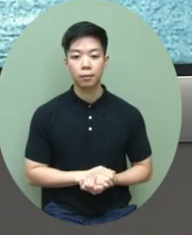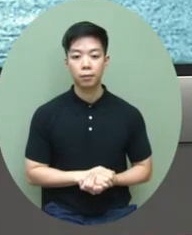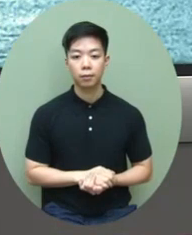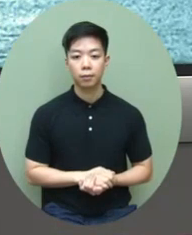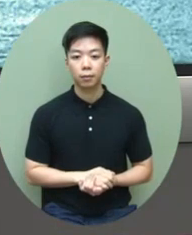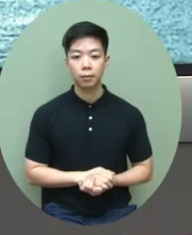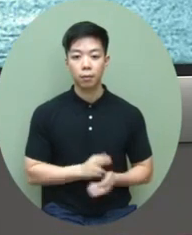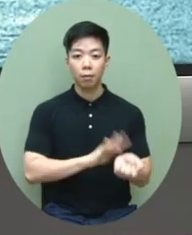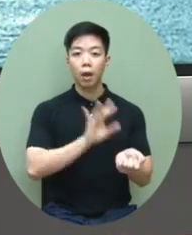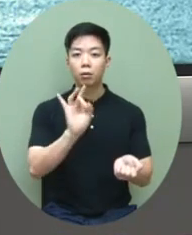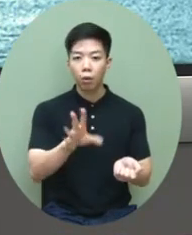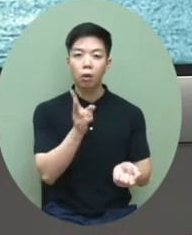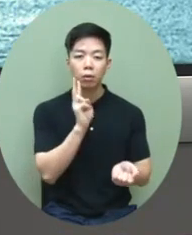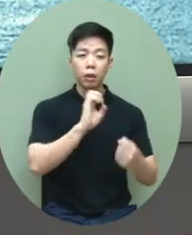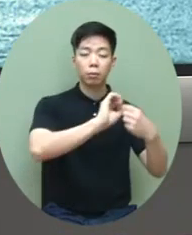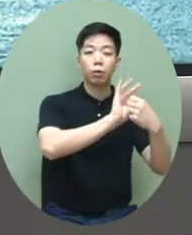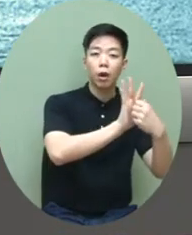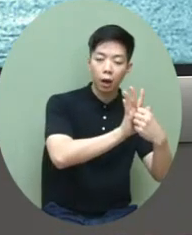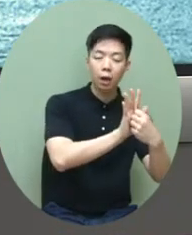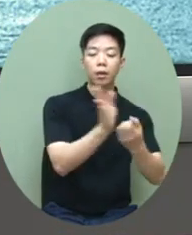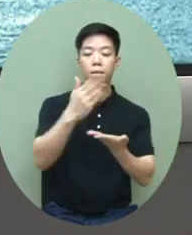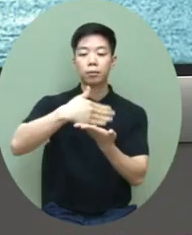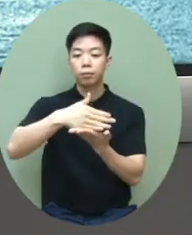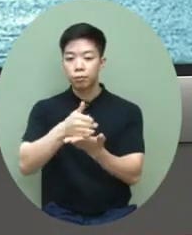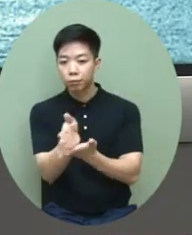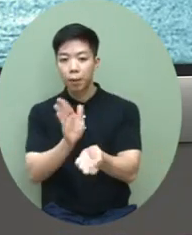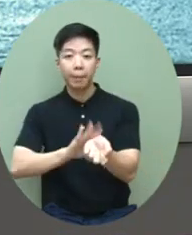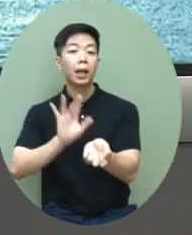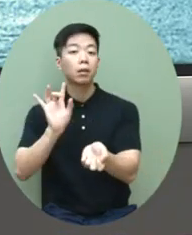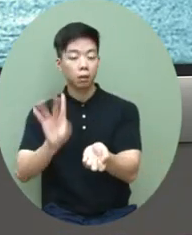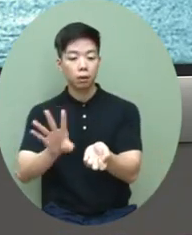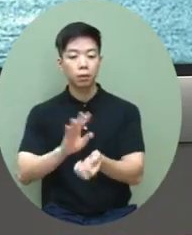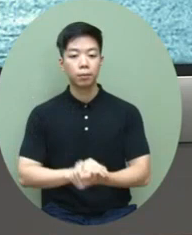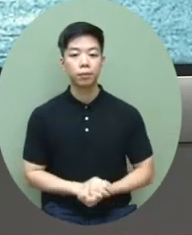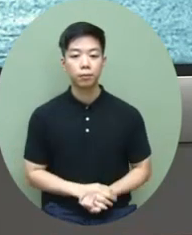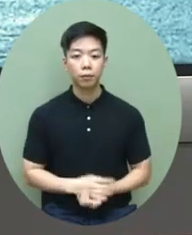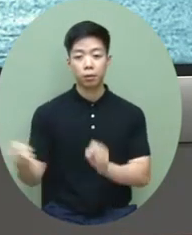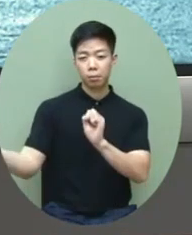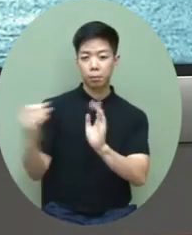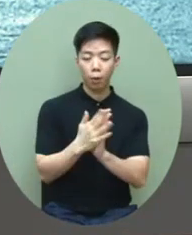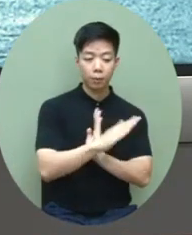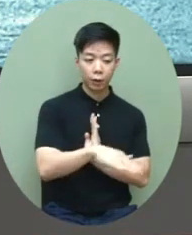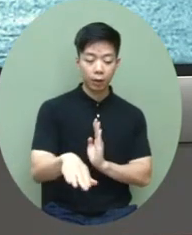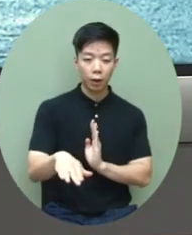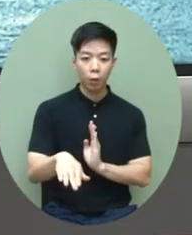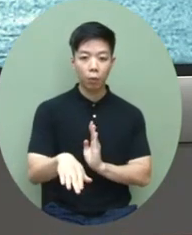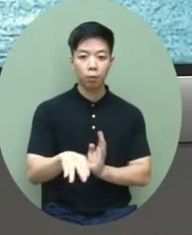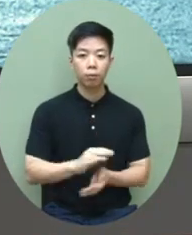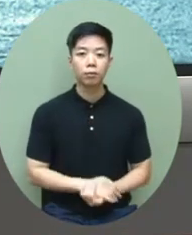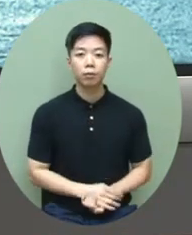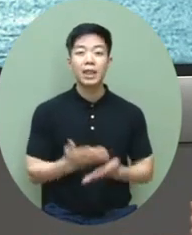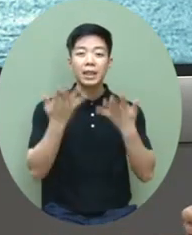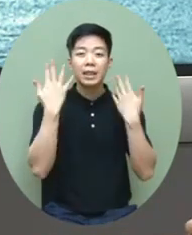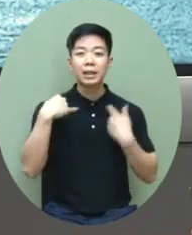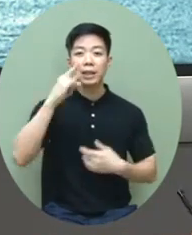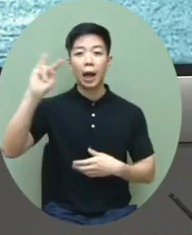病毒的感染，包括新冠病毒的感染的情況之下，小朋友是會有一個思考症的，就是一個咽喉氣管的